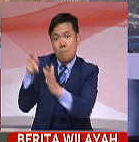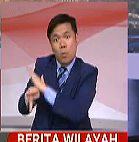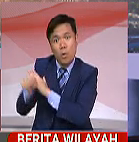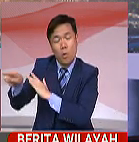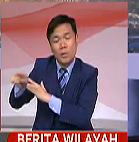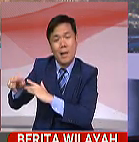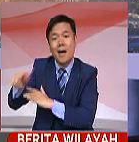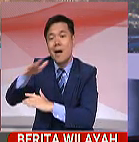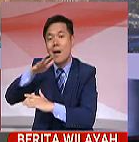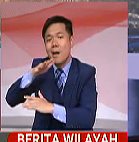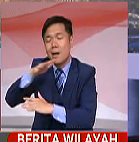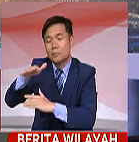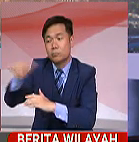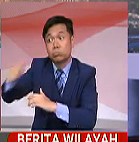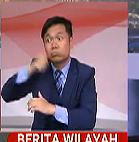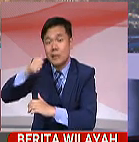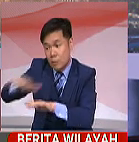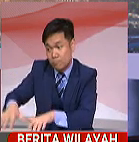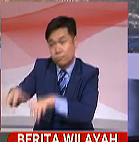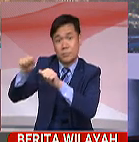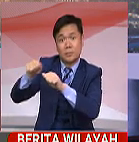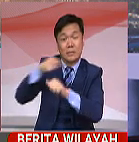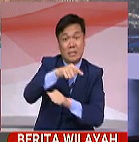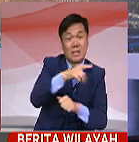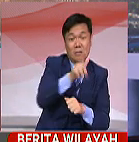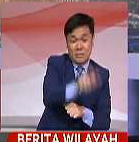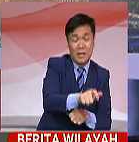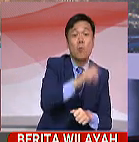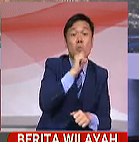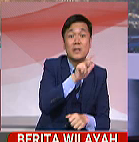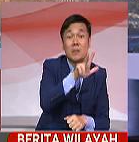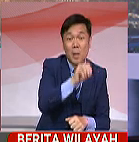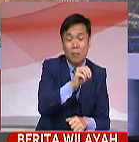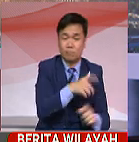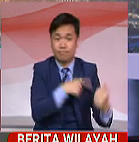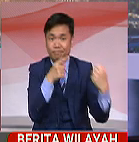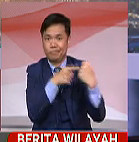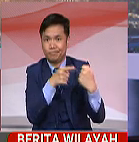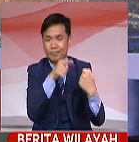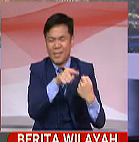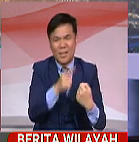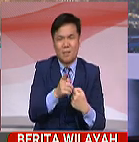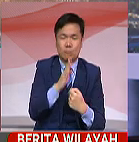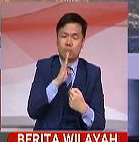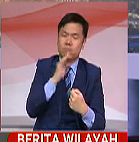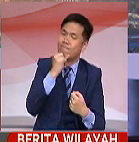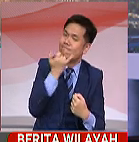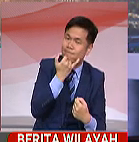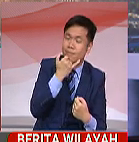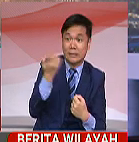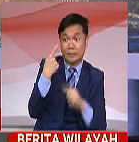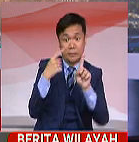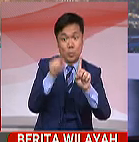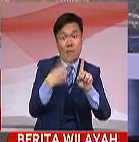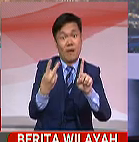berusia 4 tahun. Tertuduh Abu Hassan Darus 30 tahun didakwa melakukan kesalahan tersebut pada 1 Februari